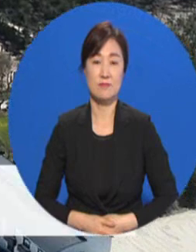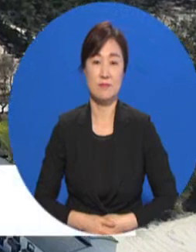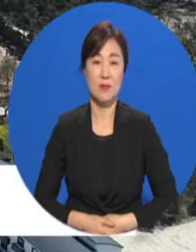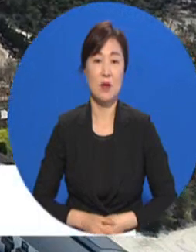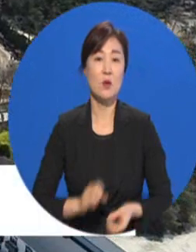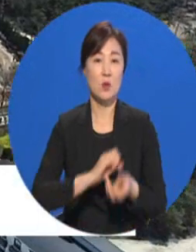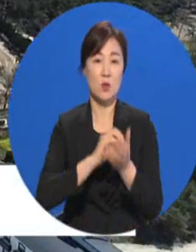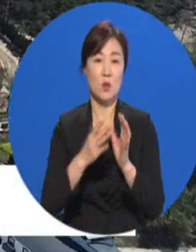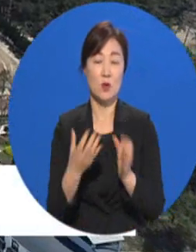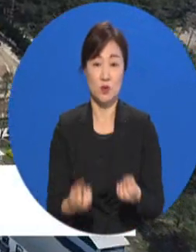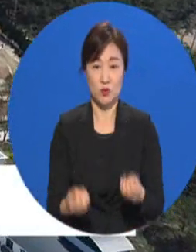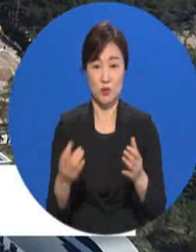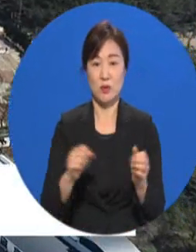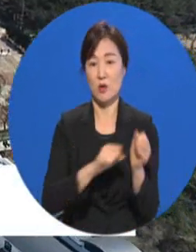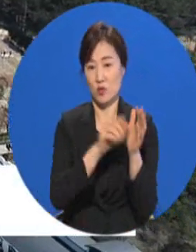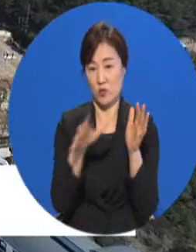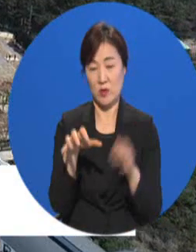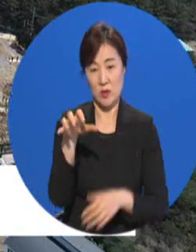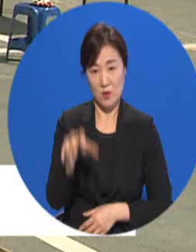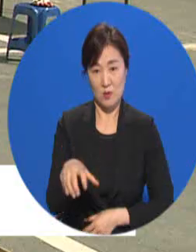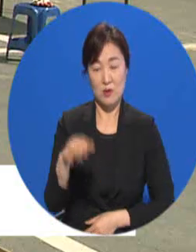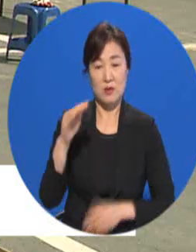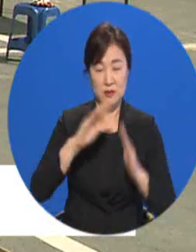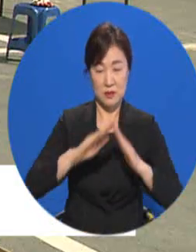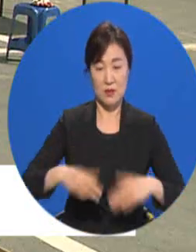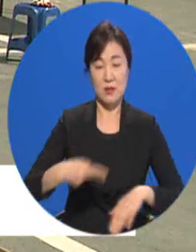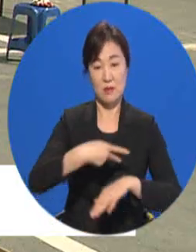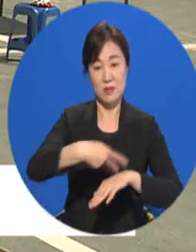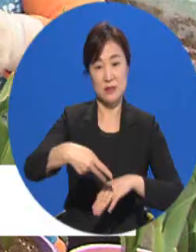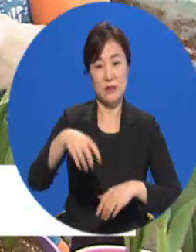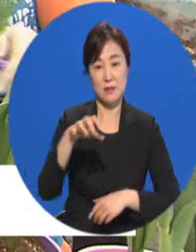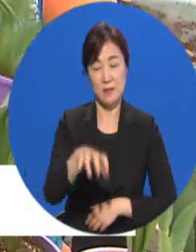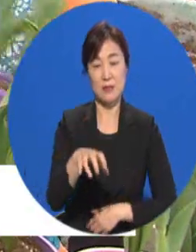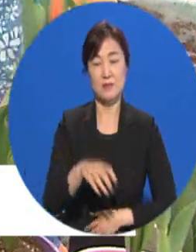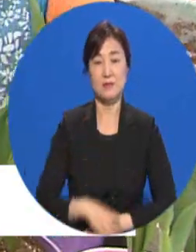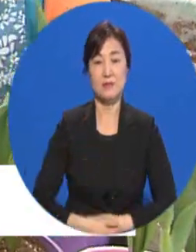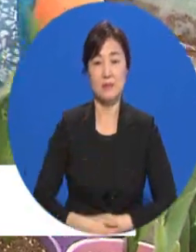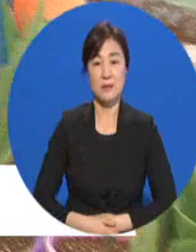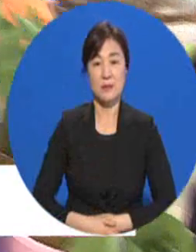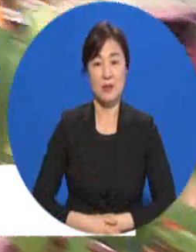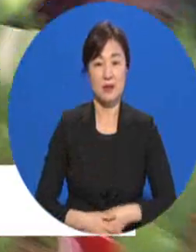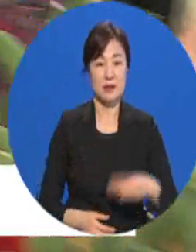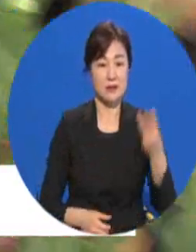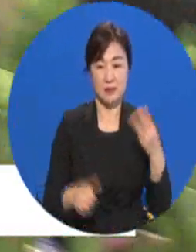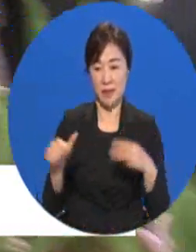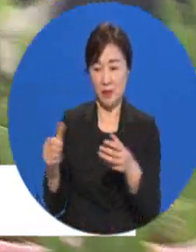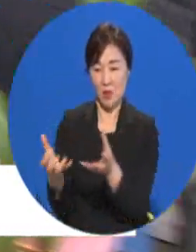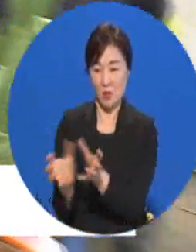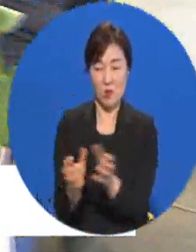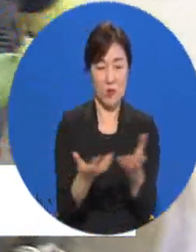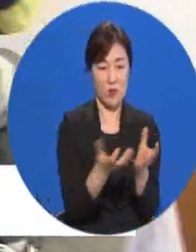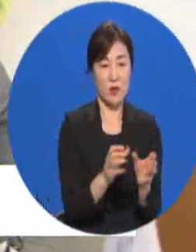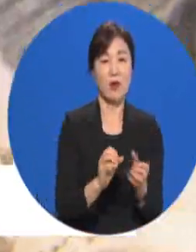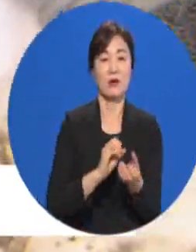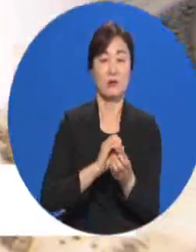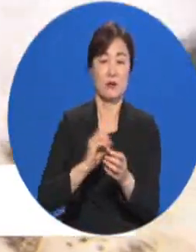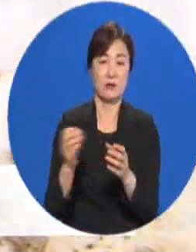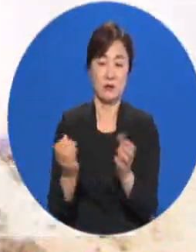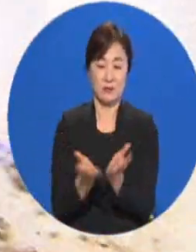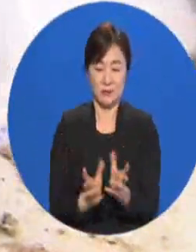튤립 축제로 유명한 전남 신안군 임자면의 한 마을입니다. 주민들이 삼삼오오 모여 튤립을 조그만